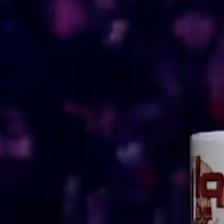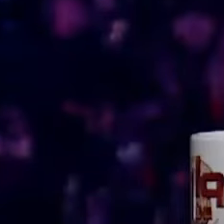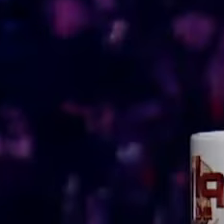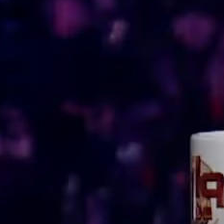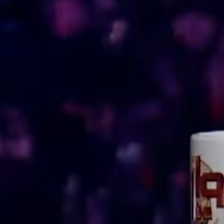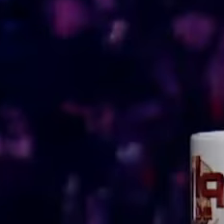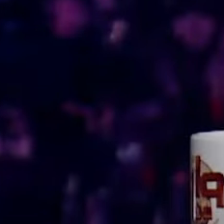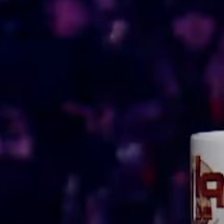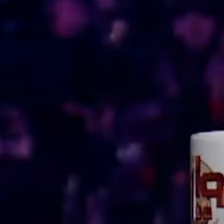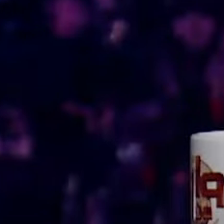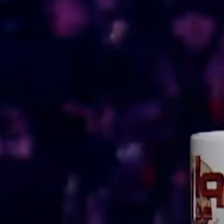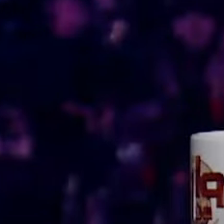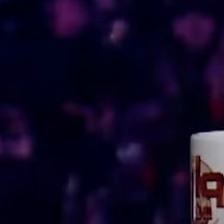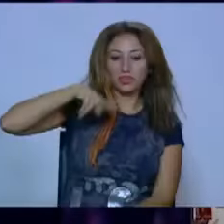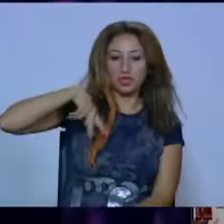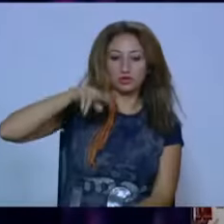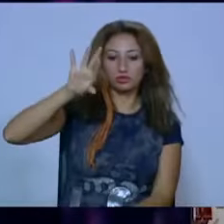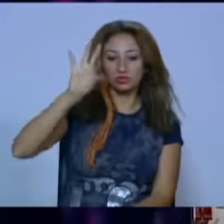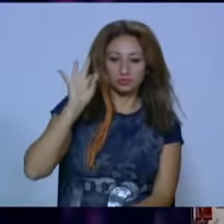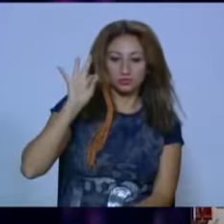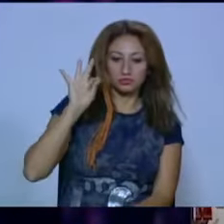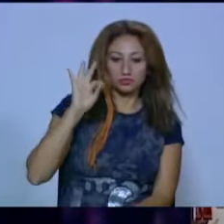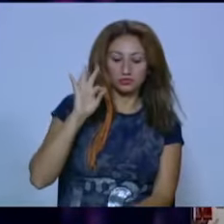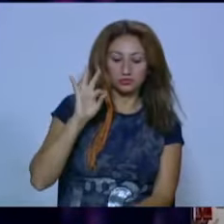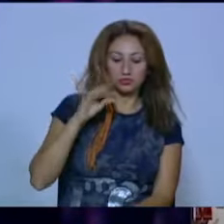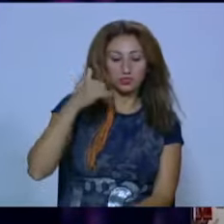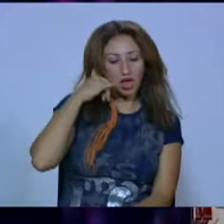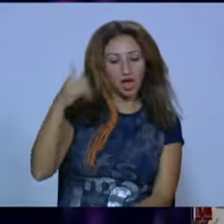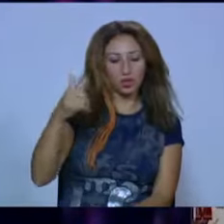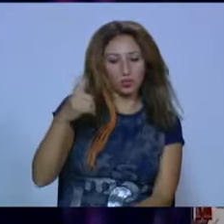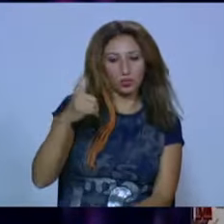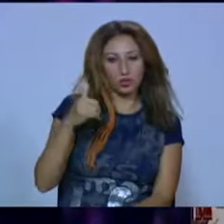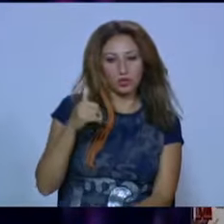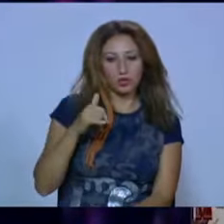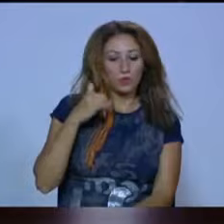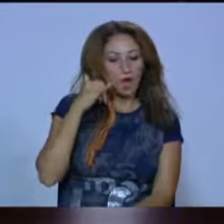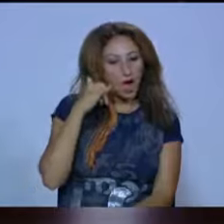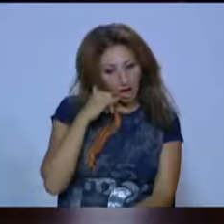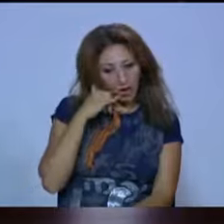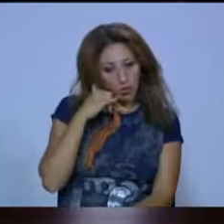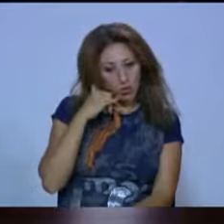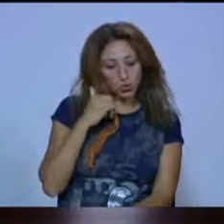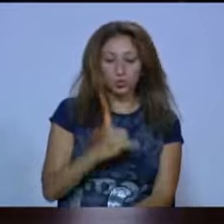رقم 18. طب نسمع المكالمة رقم 18. أستاذ أحمد السيد مخرج البرنامج اتفضل.